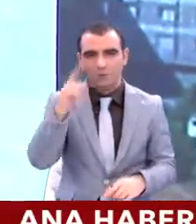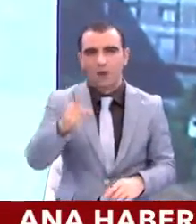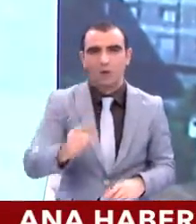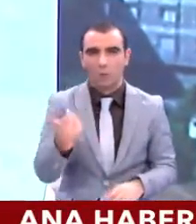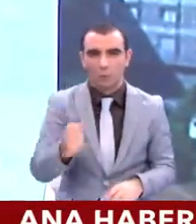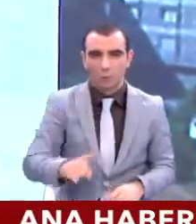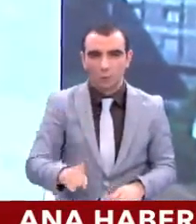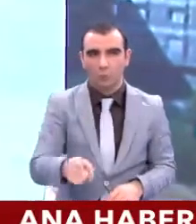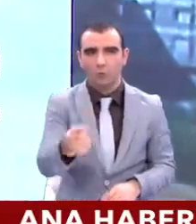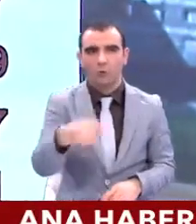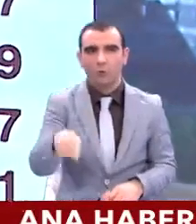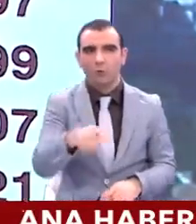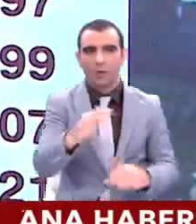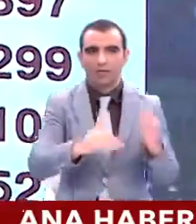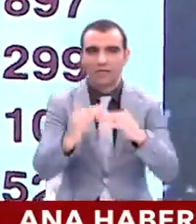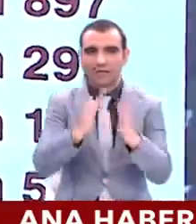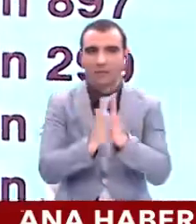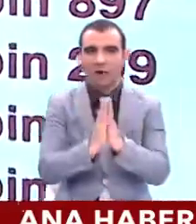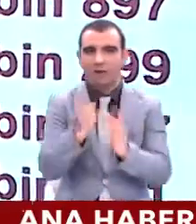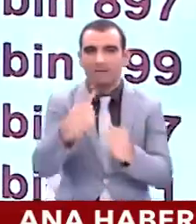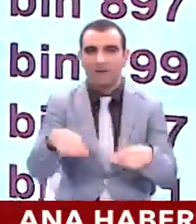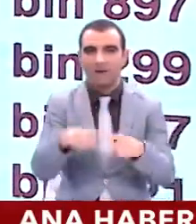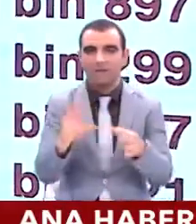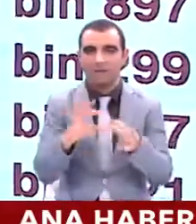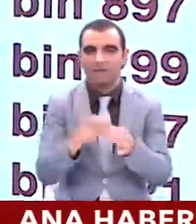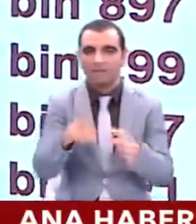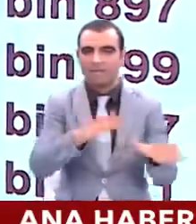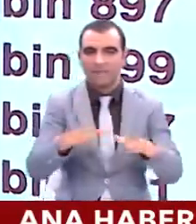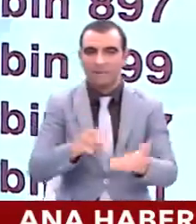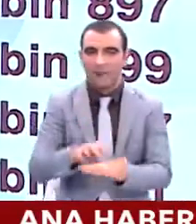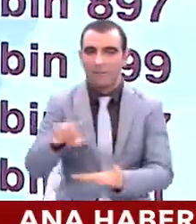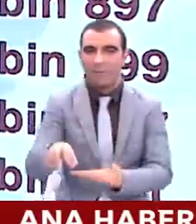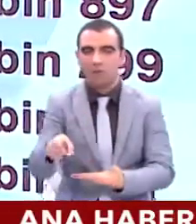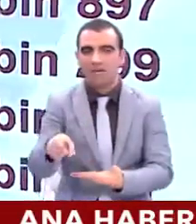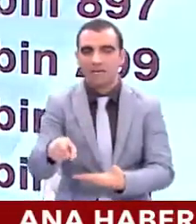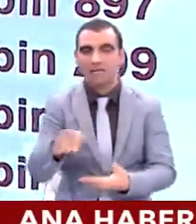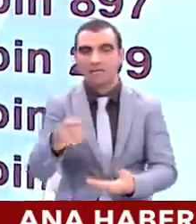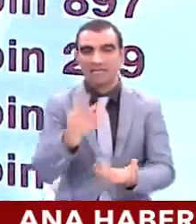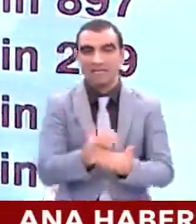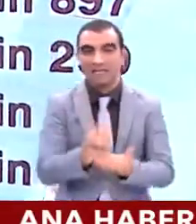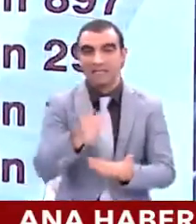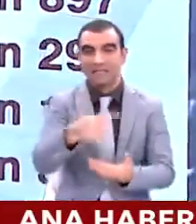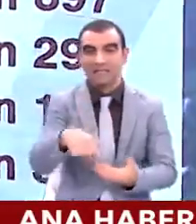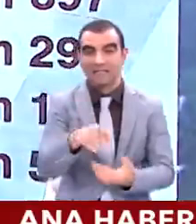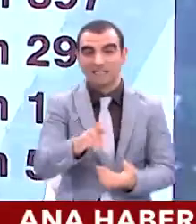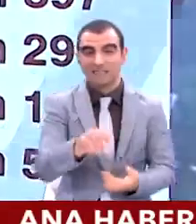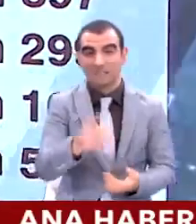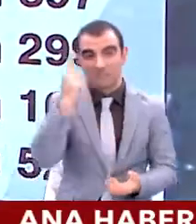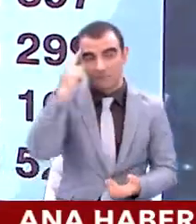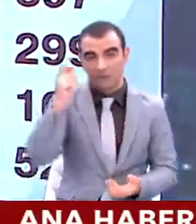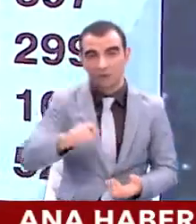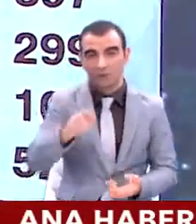söz konusu bu imar affı kapsamında bahsedilen şu deprem bölgelerindeki Yapı kayıt belgesine en çok başvuran